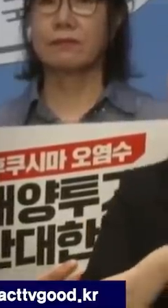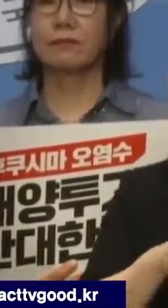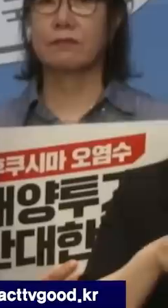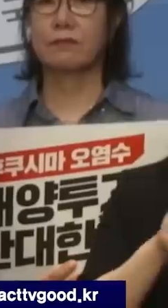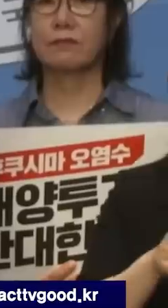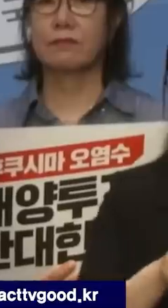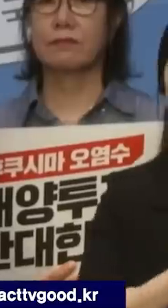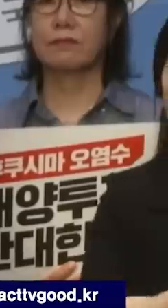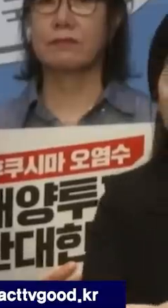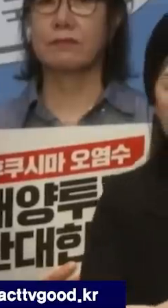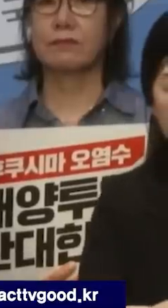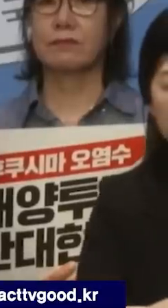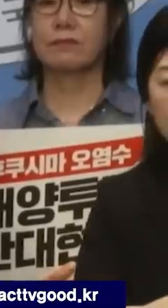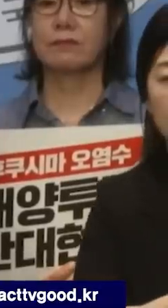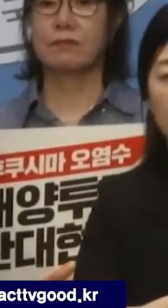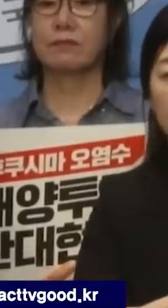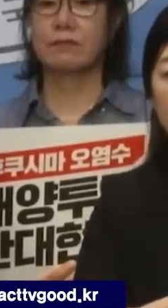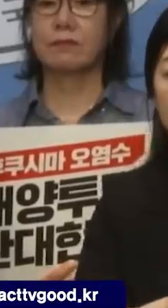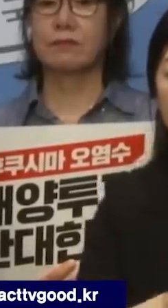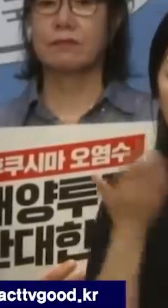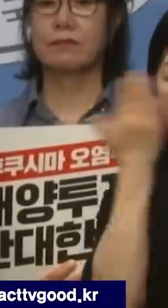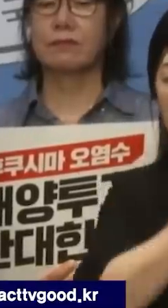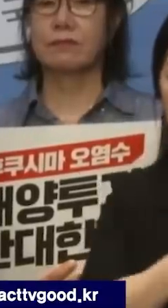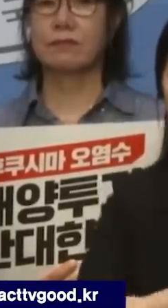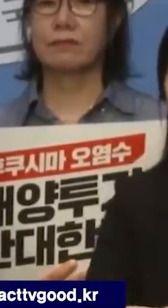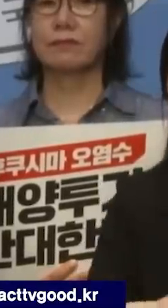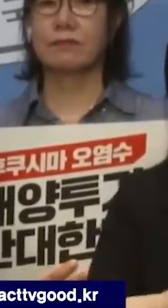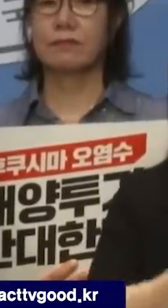ALPS 작동 여부 확인을 어불성설이라고 했습니다.